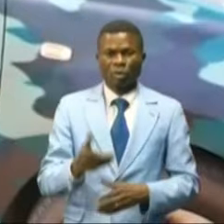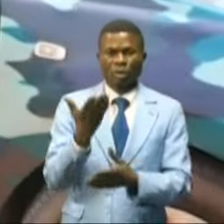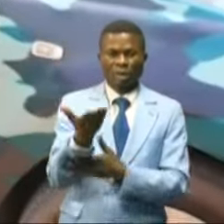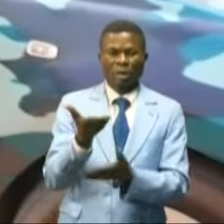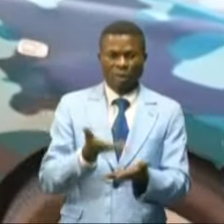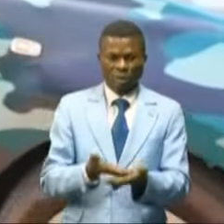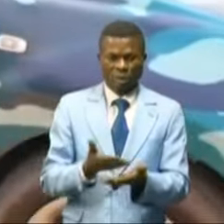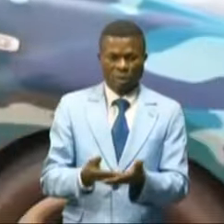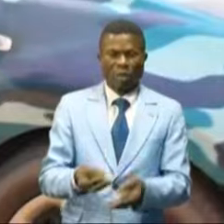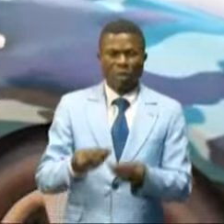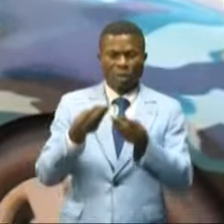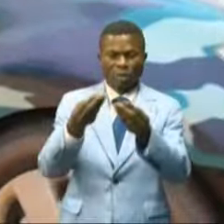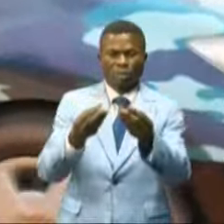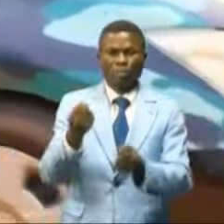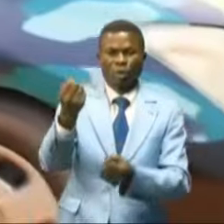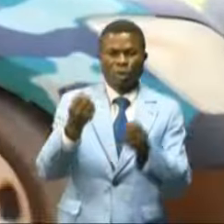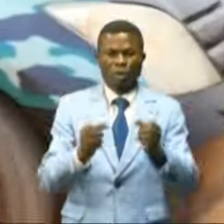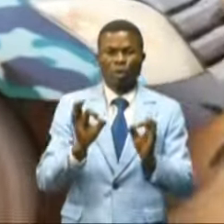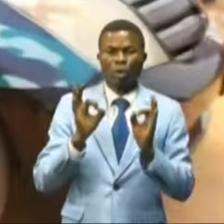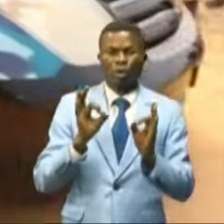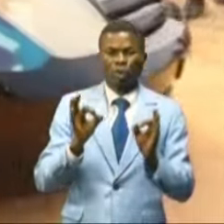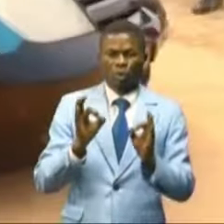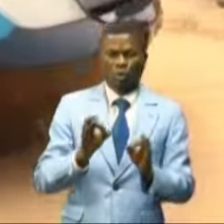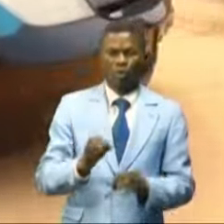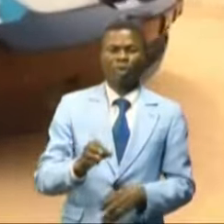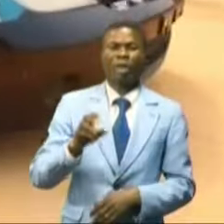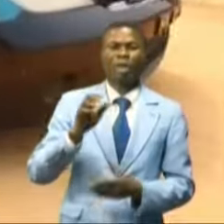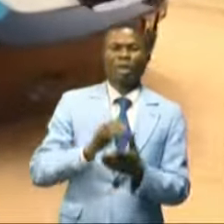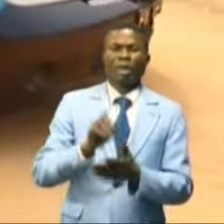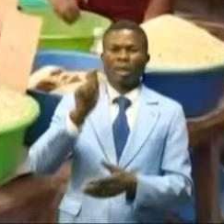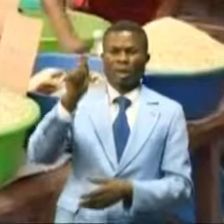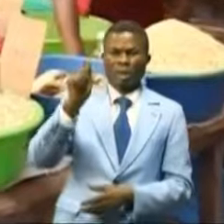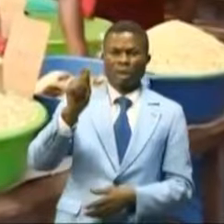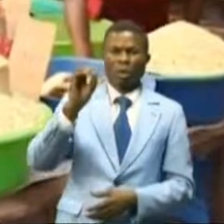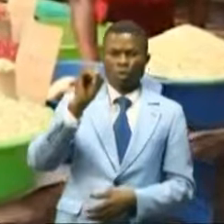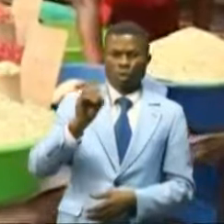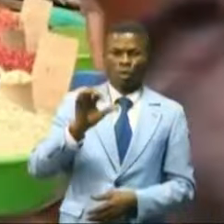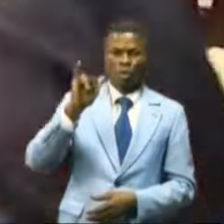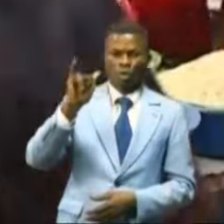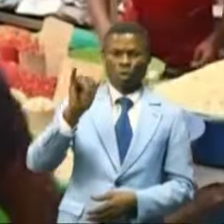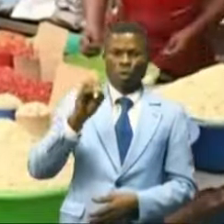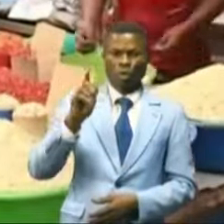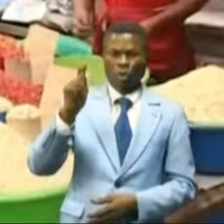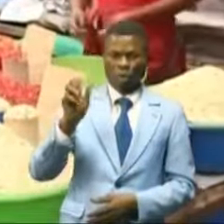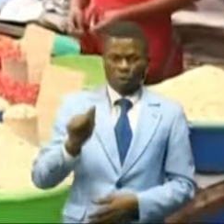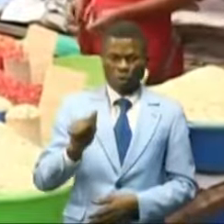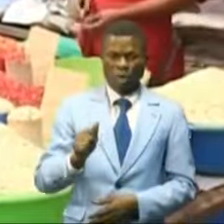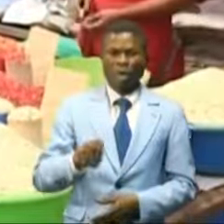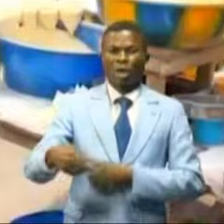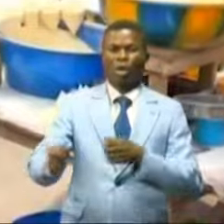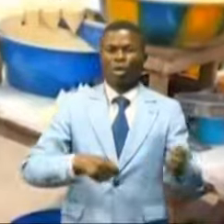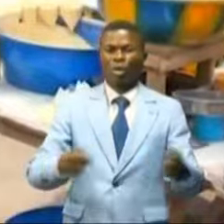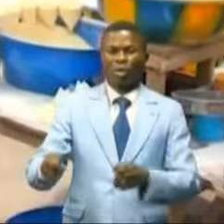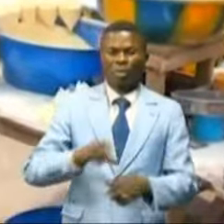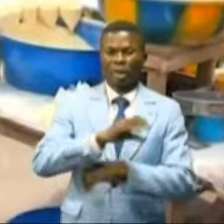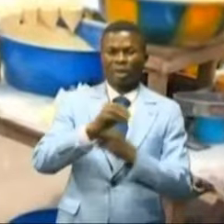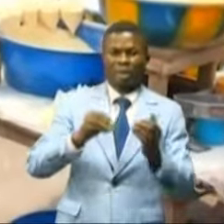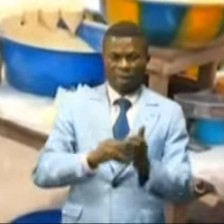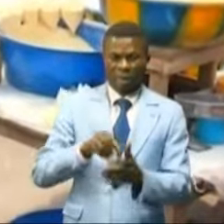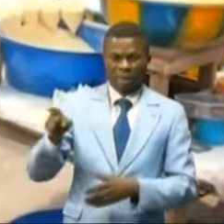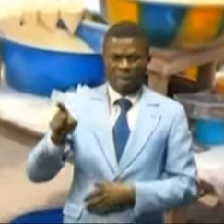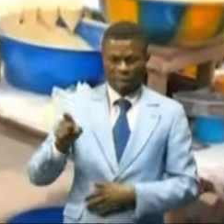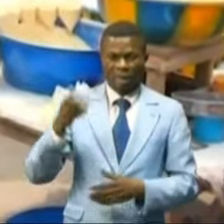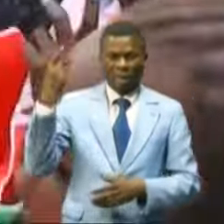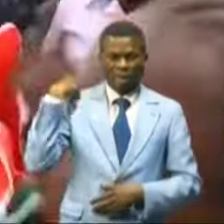une dotation d'une voiture IST toute neuve. Au marché central de Kasangoulou, l'honorable Didier Moukoko